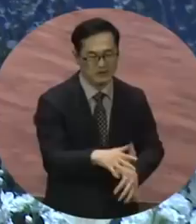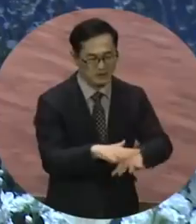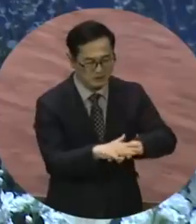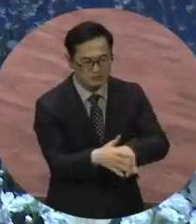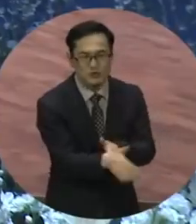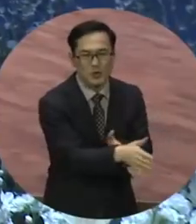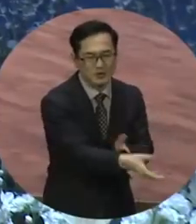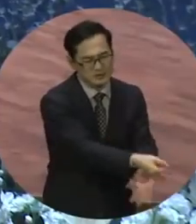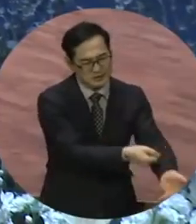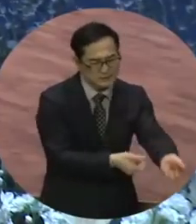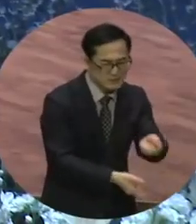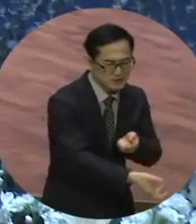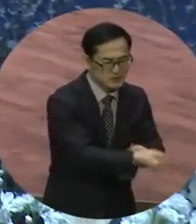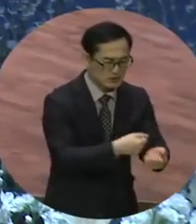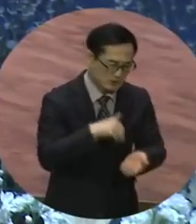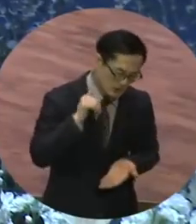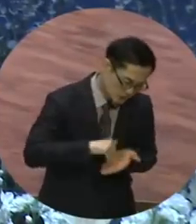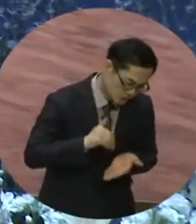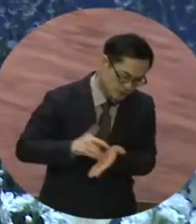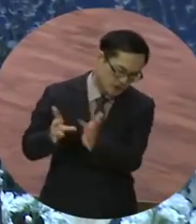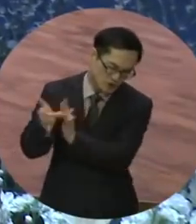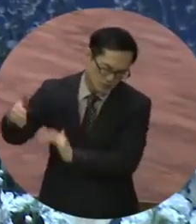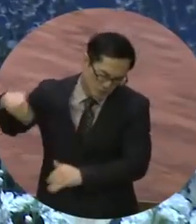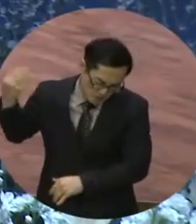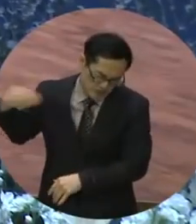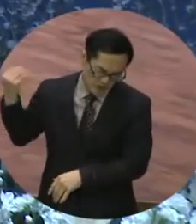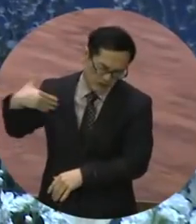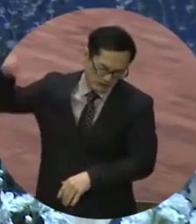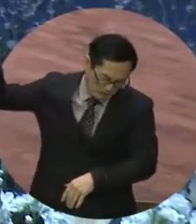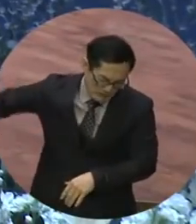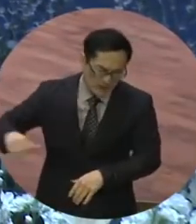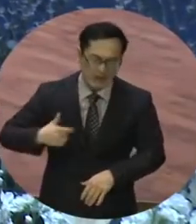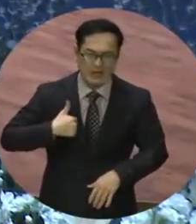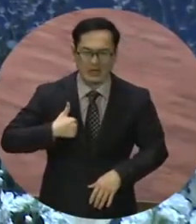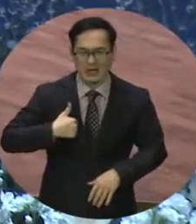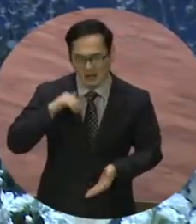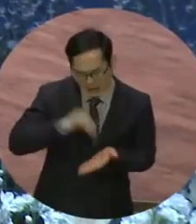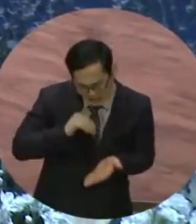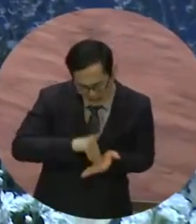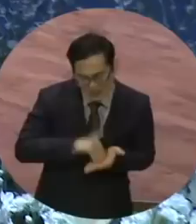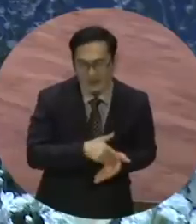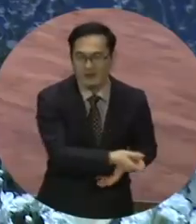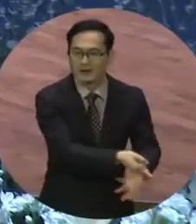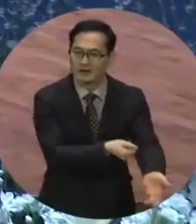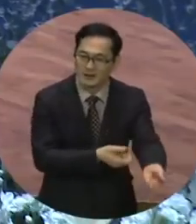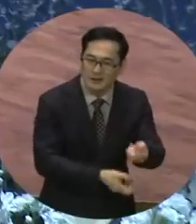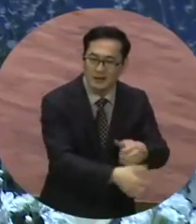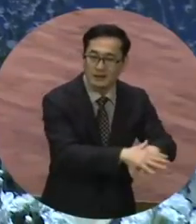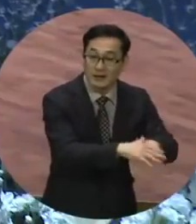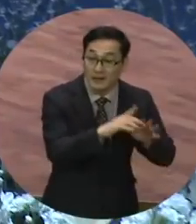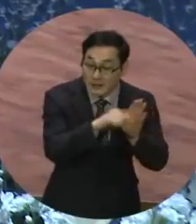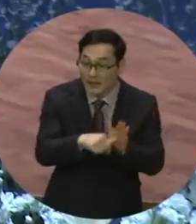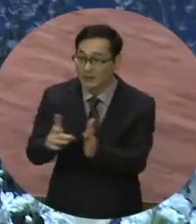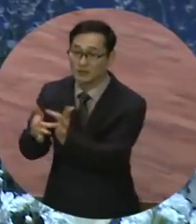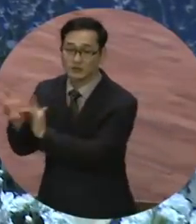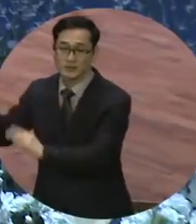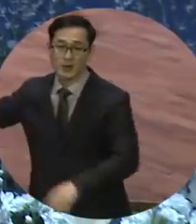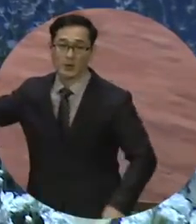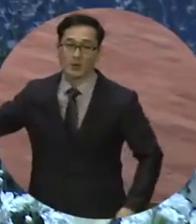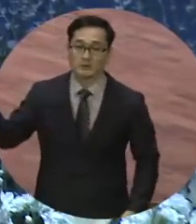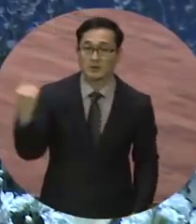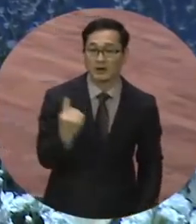베드로에게 오늘 제목입니다. 치유와 서비스입니다. 이 베드로를 찾아가서